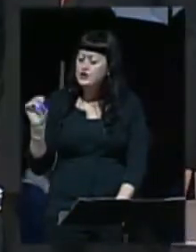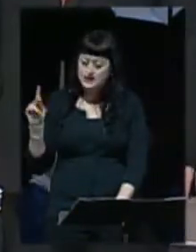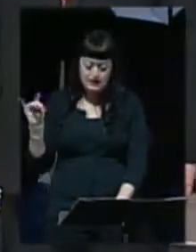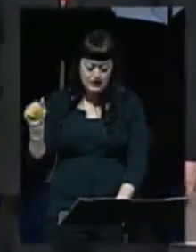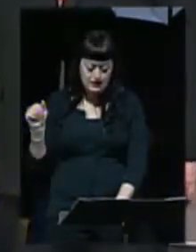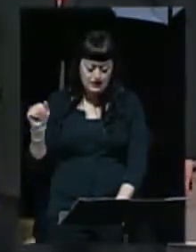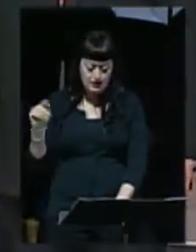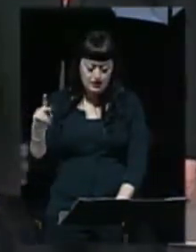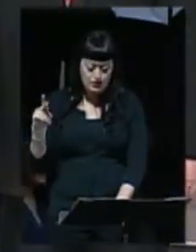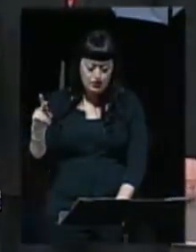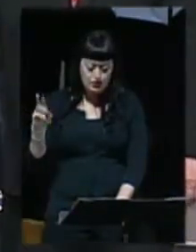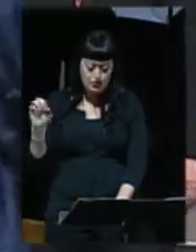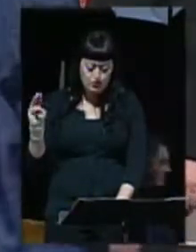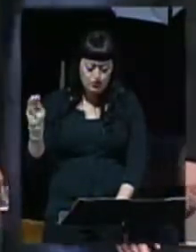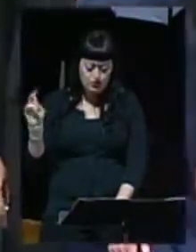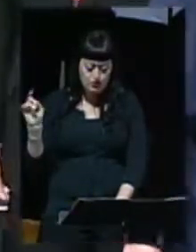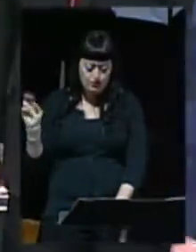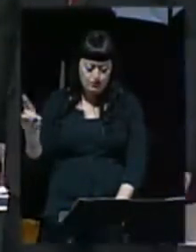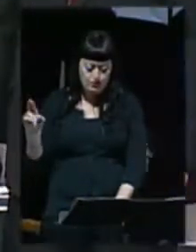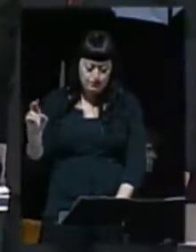Christina Kramer.